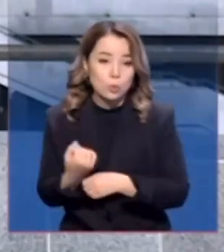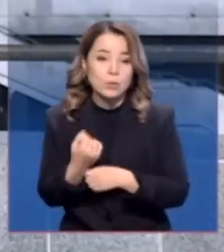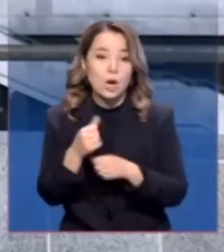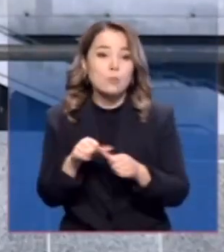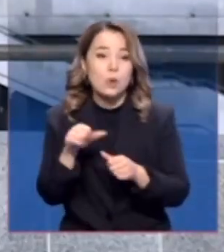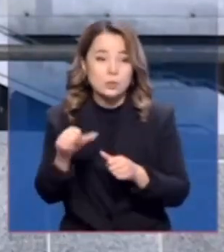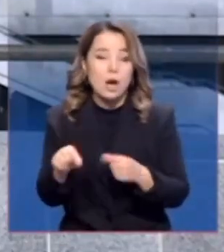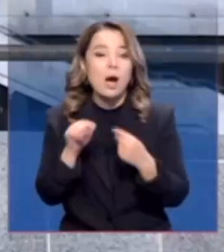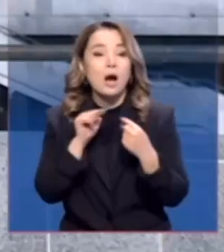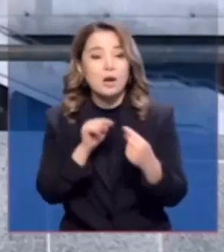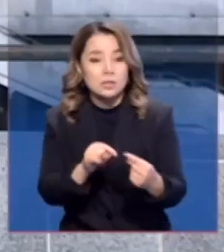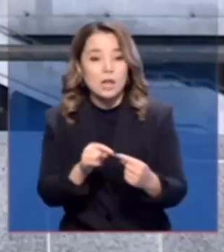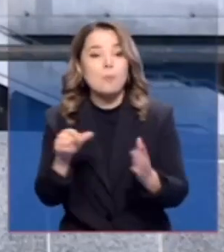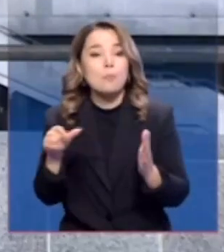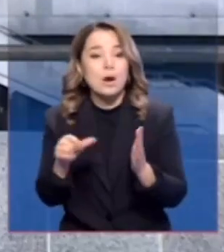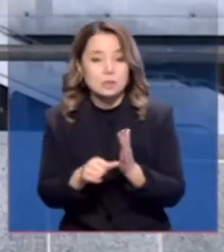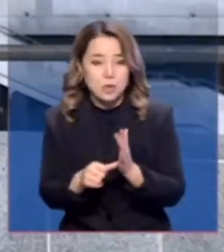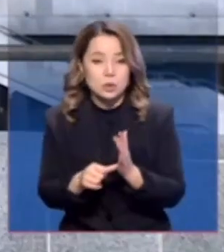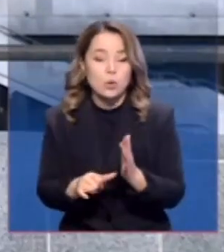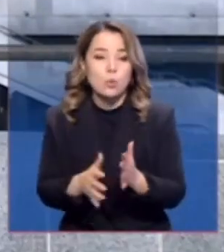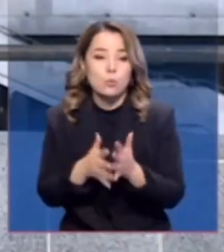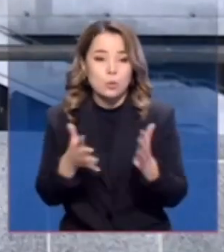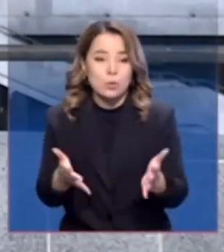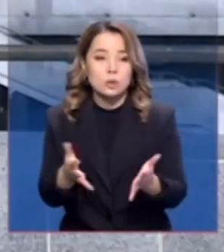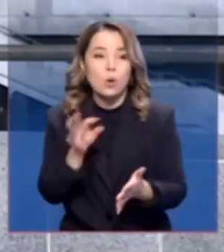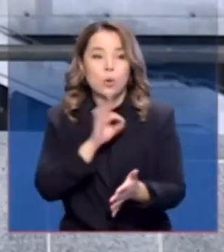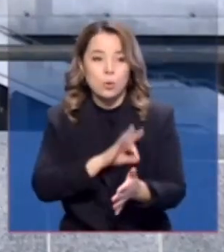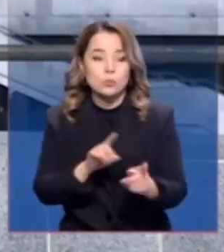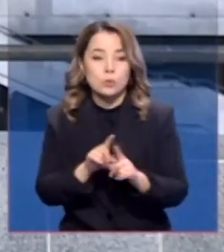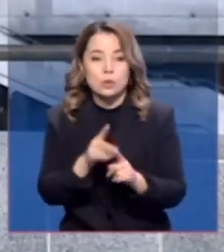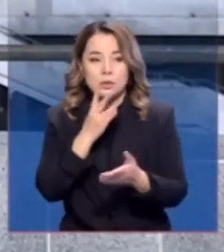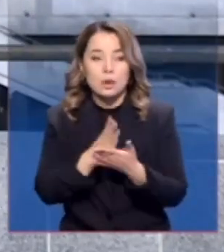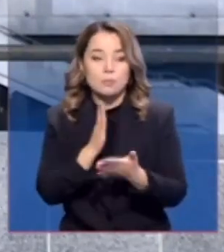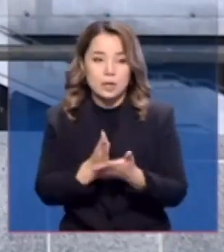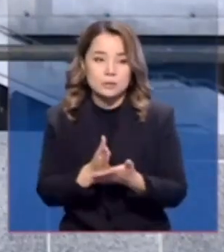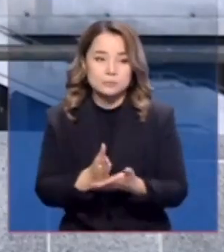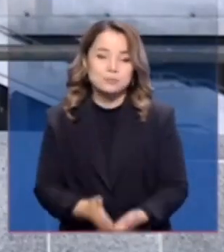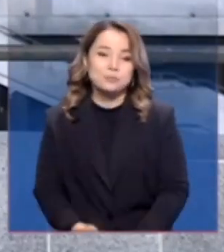бөлек қарсымын батырмасы да көбірек қолданылатын секілді.